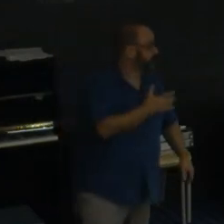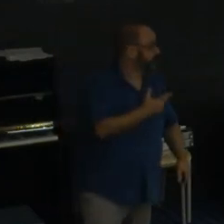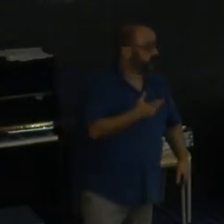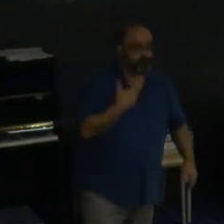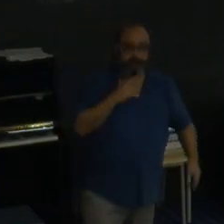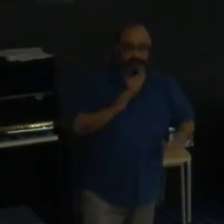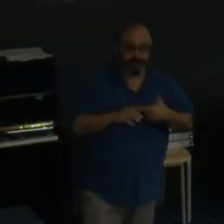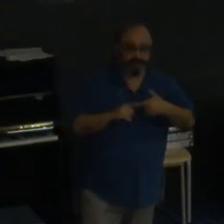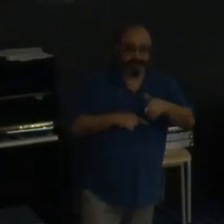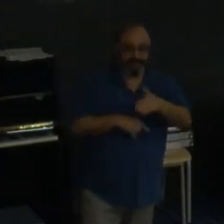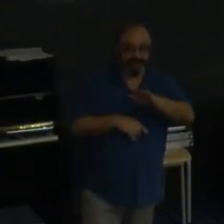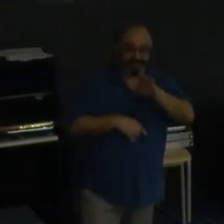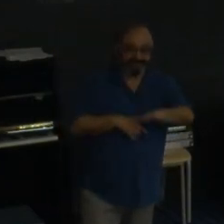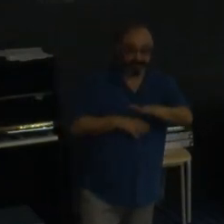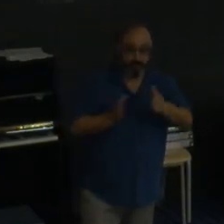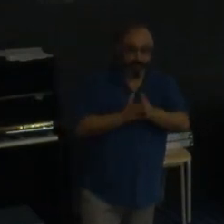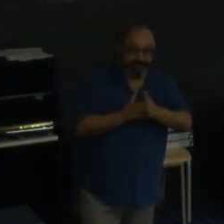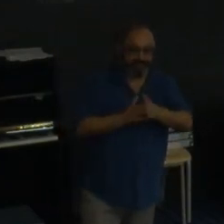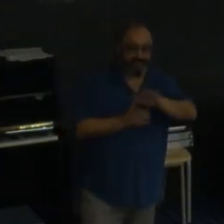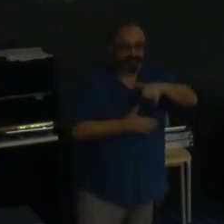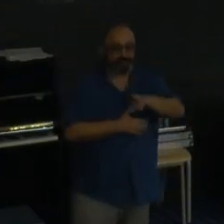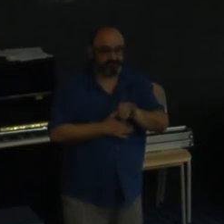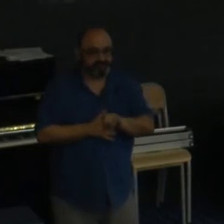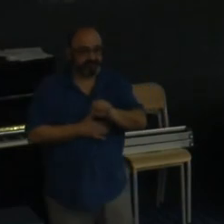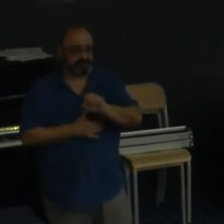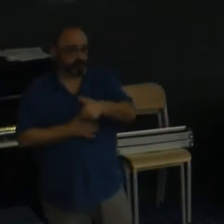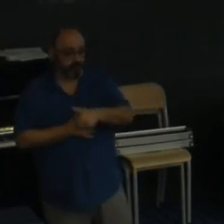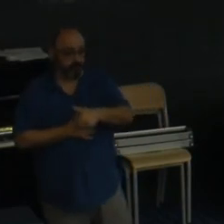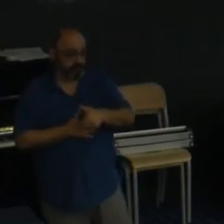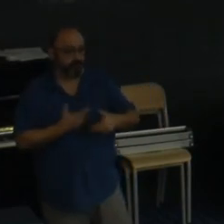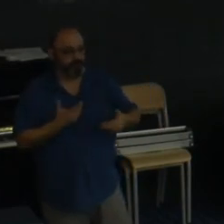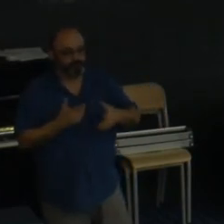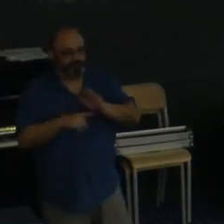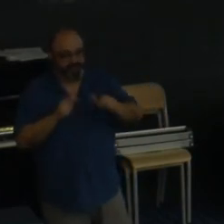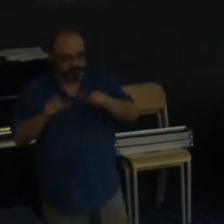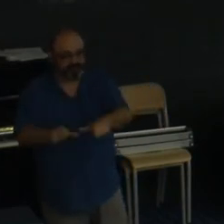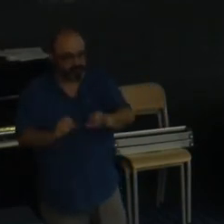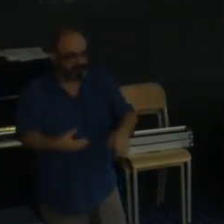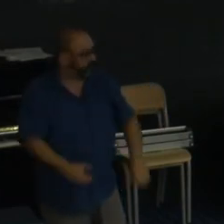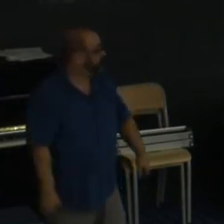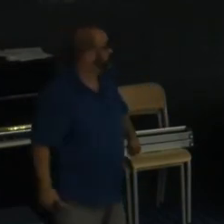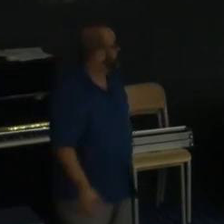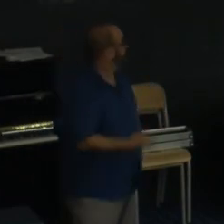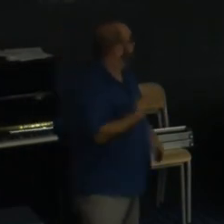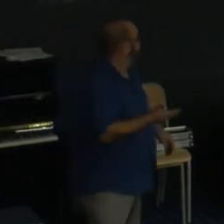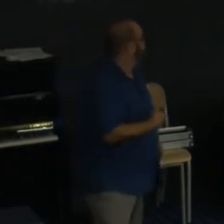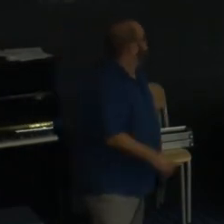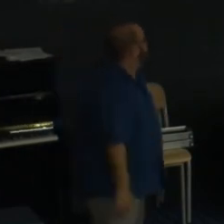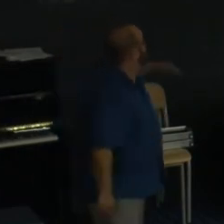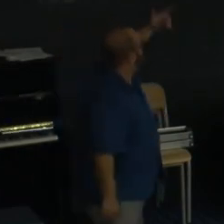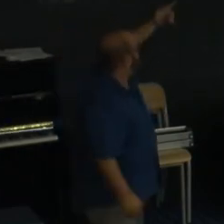le type de la requête est en JSON. Ça, on pourrait faire un truc comme ça. Ça va? Et alors, les dernières,